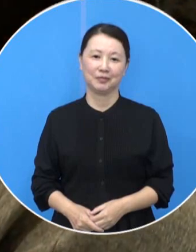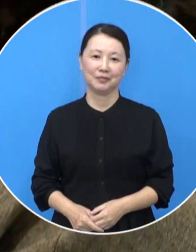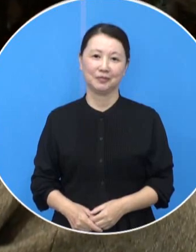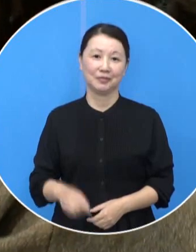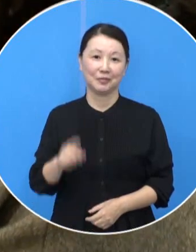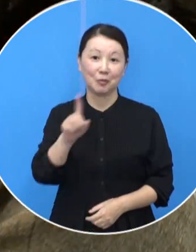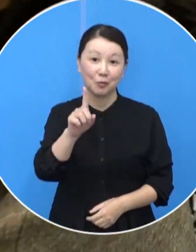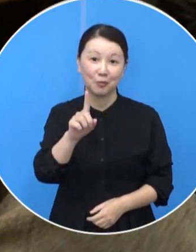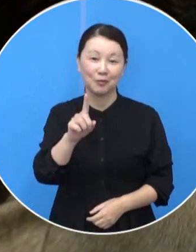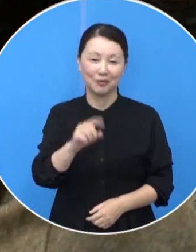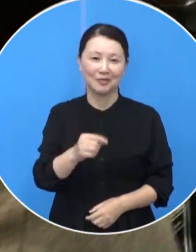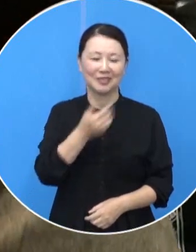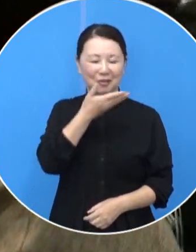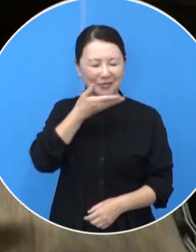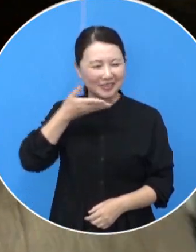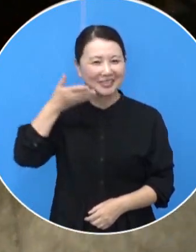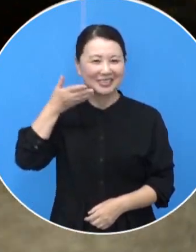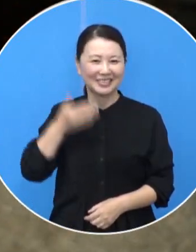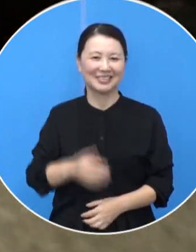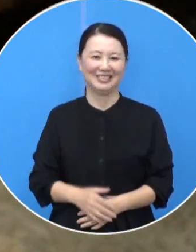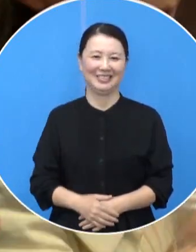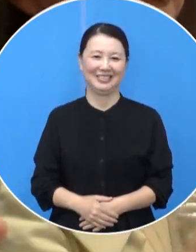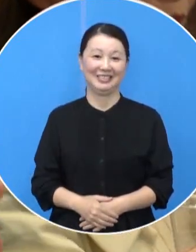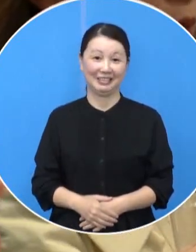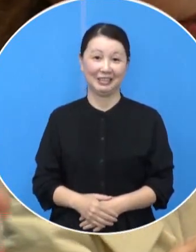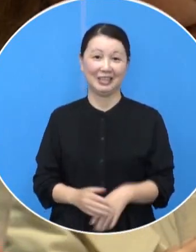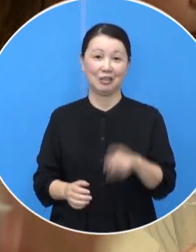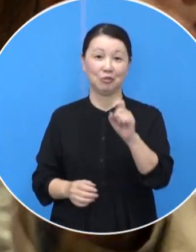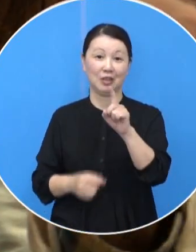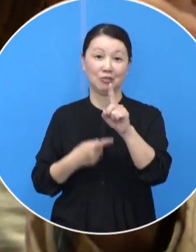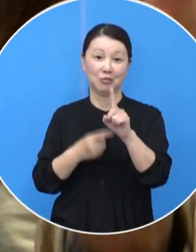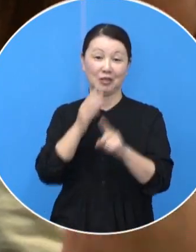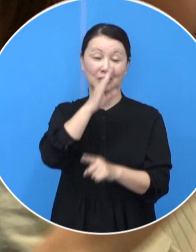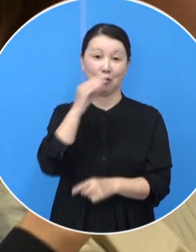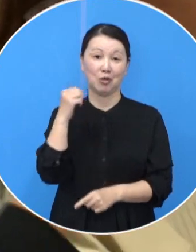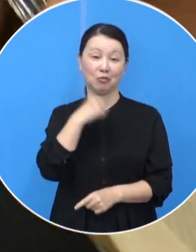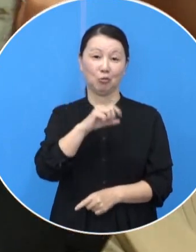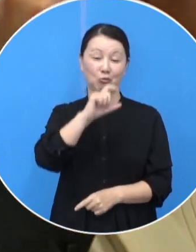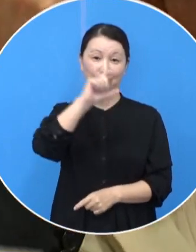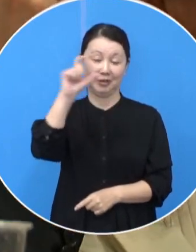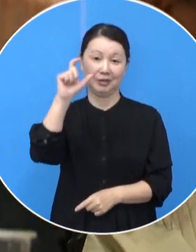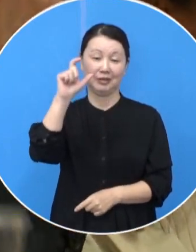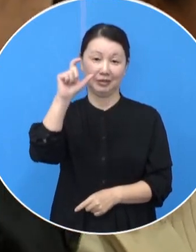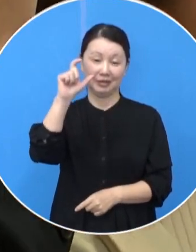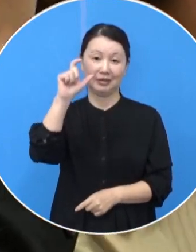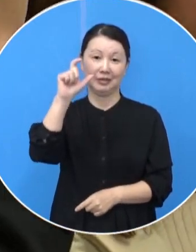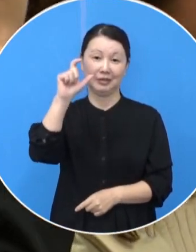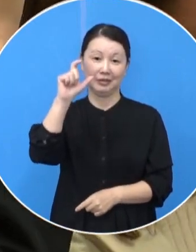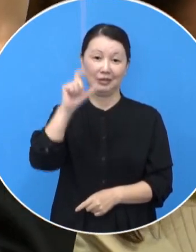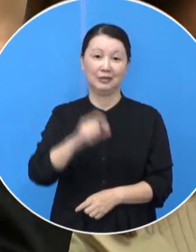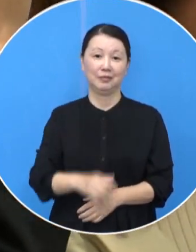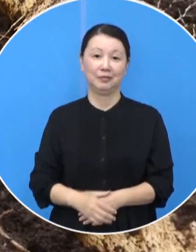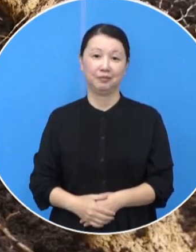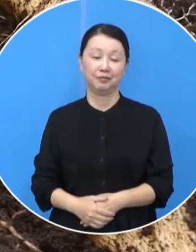お味はどうですか。 おいしいです。 11月1日は本格焼酎の日。